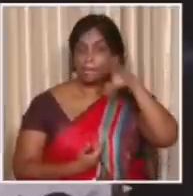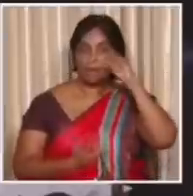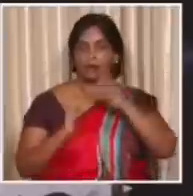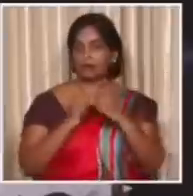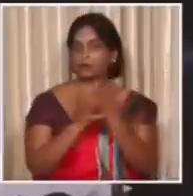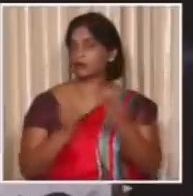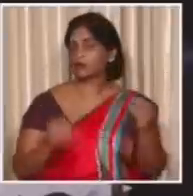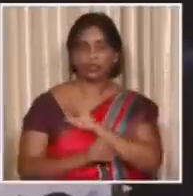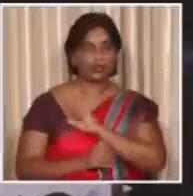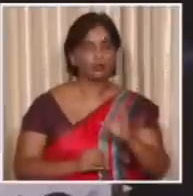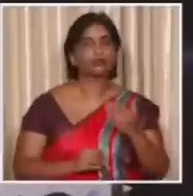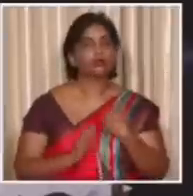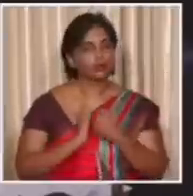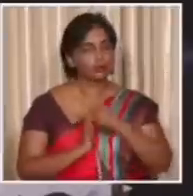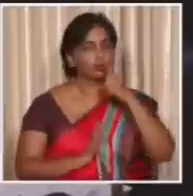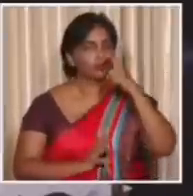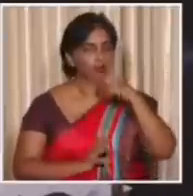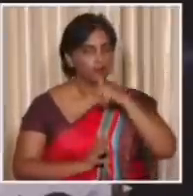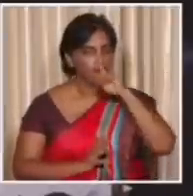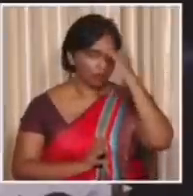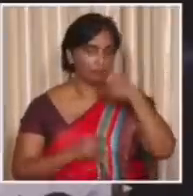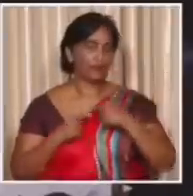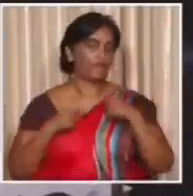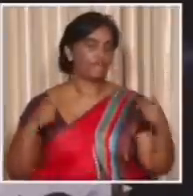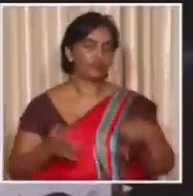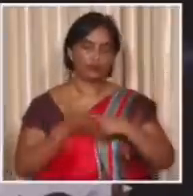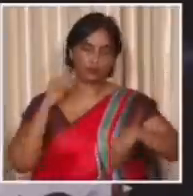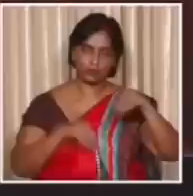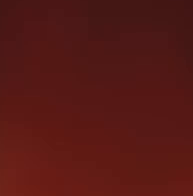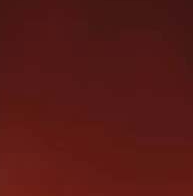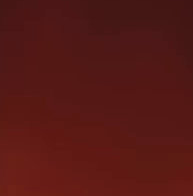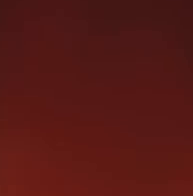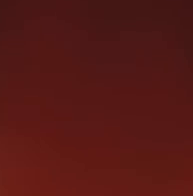විසඳුමක් නොවේ ඒ නිසා කරු නියෝජ්‍ය කතා නැකතුණි අපි මේකට විරුද්ධව ඡන්ද ප්‍රකාශ කරමු බොහොම ස්තුතියි